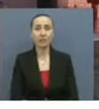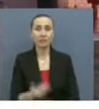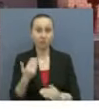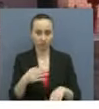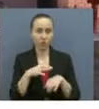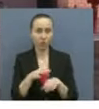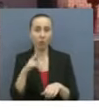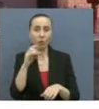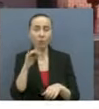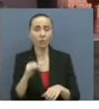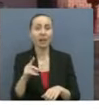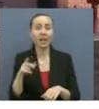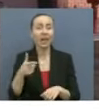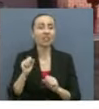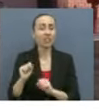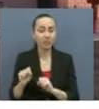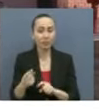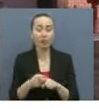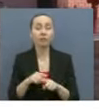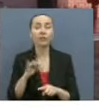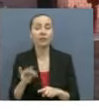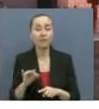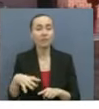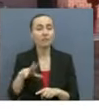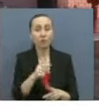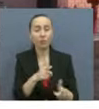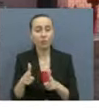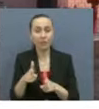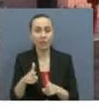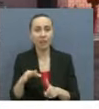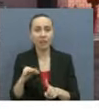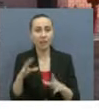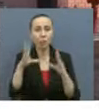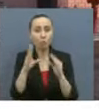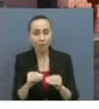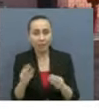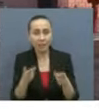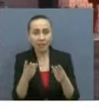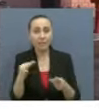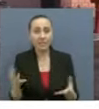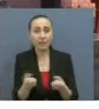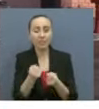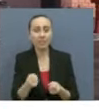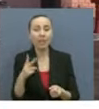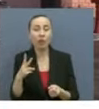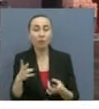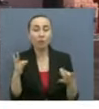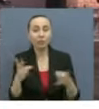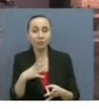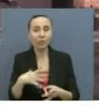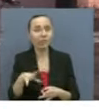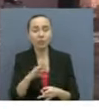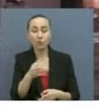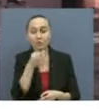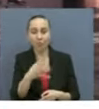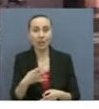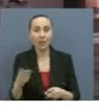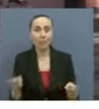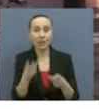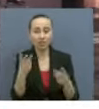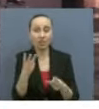о гражданской обороне. Очень хорошо подготовлено все. Увидели и тушение пожаров, и спасение пострадавших. Очень все понравилось. Пожарная часть в